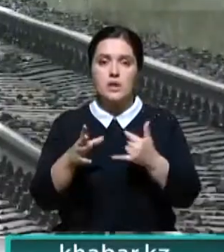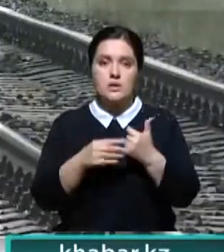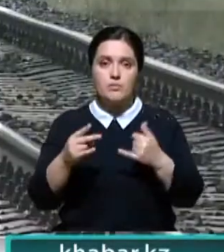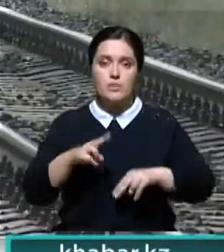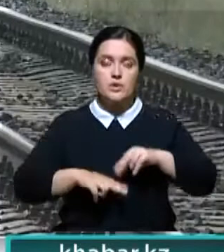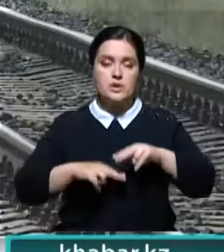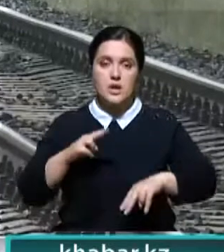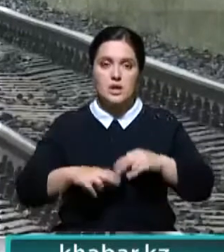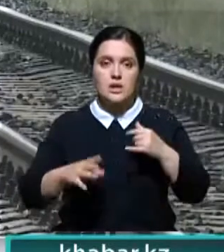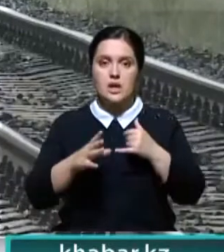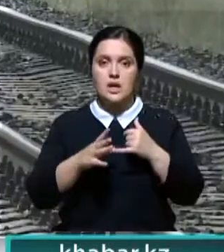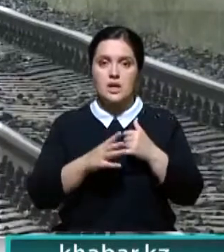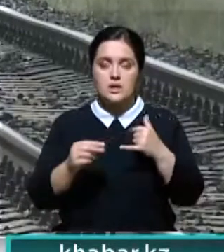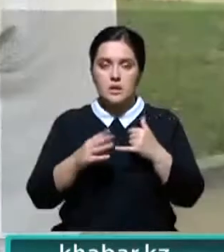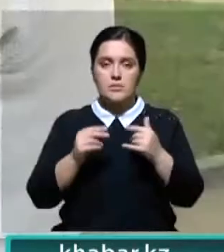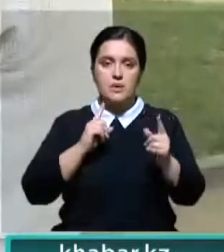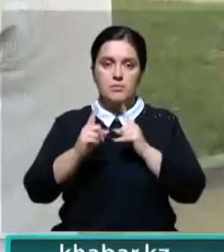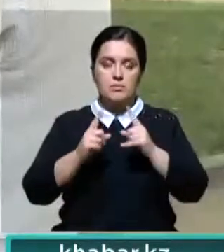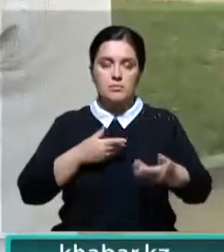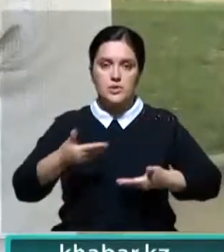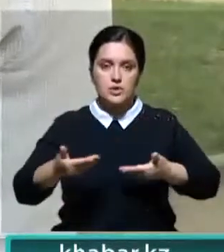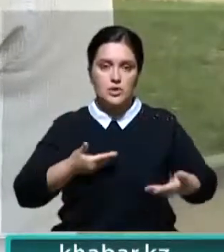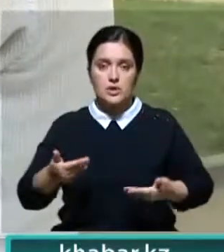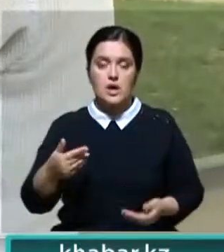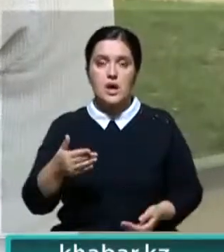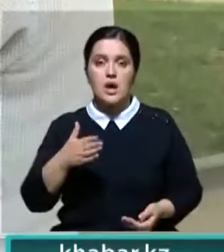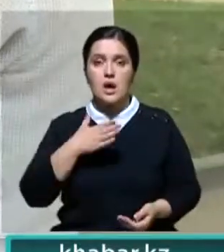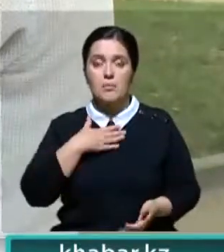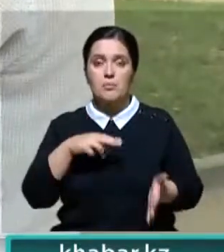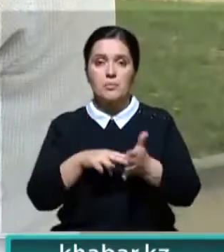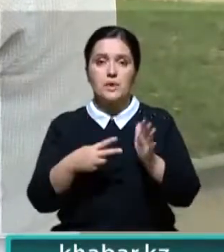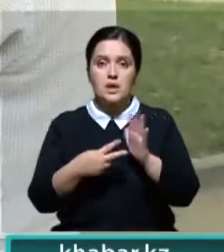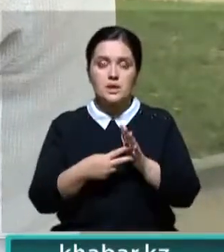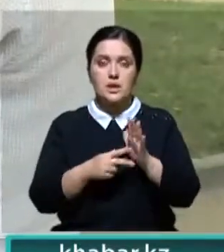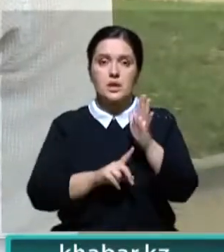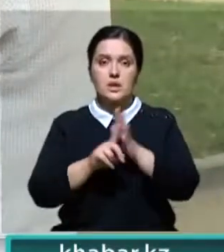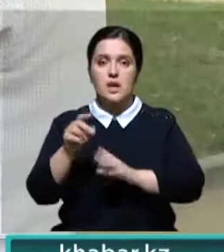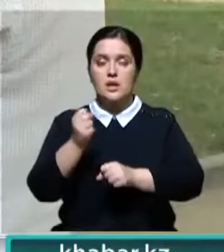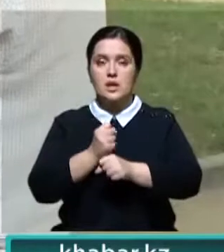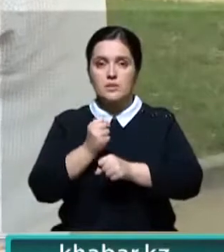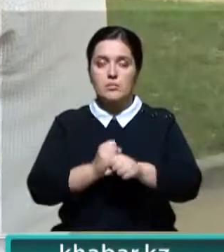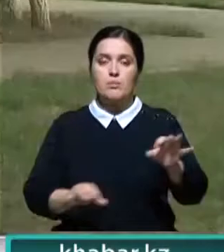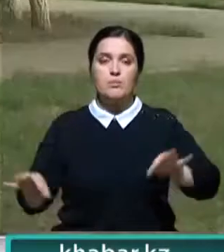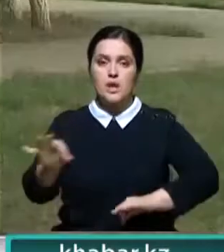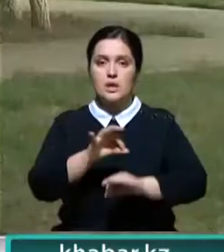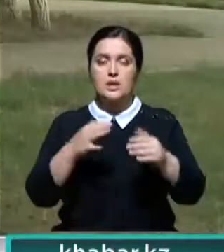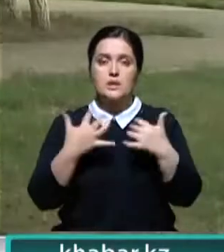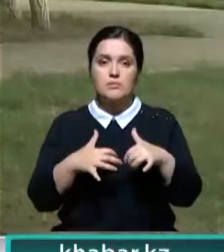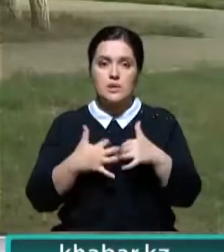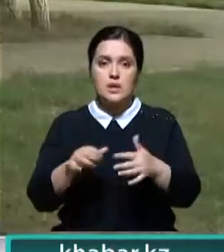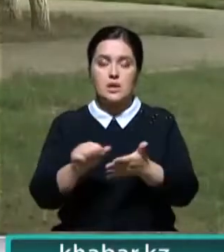строительства надземного пешеходного перехода. Мы в текущем году планируем начать разработку проектно-сметной документации. До